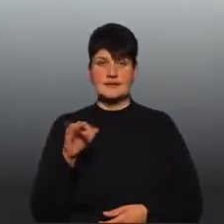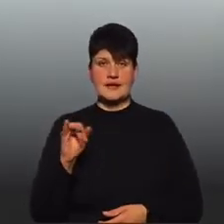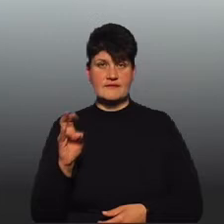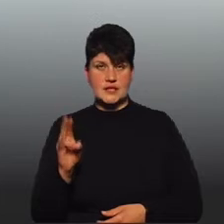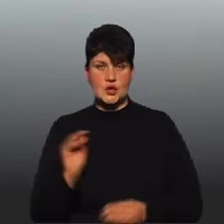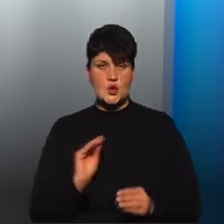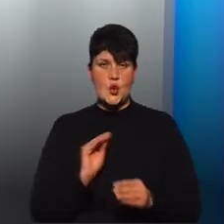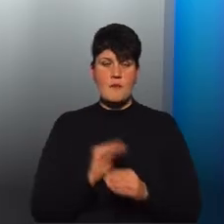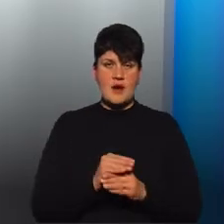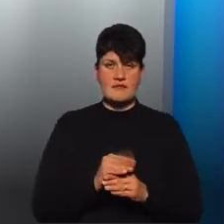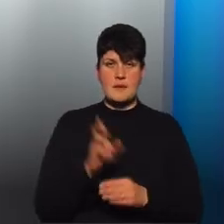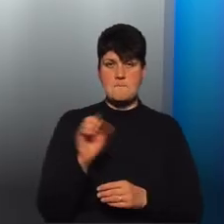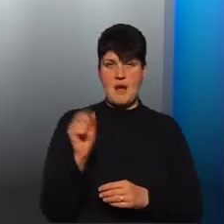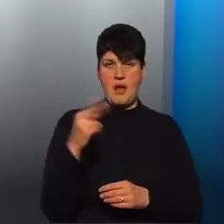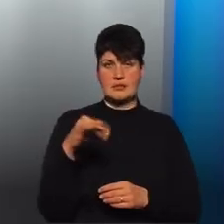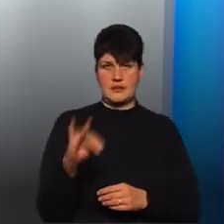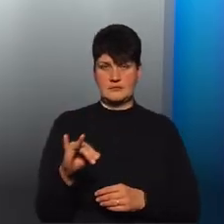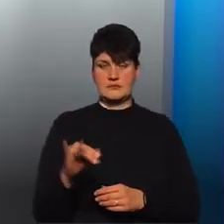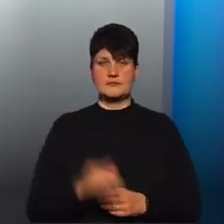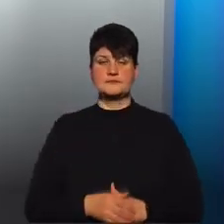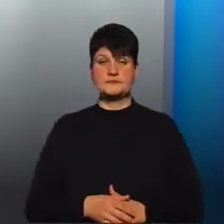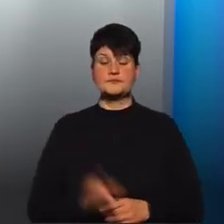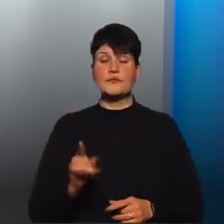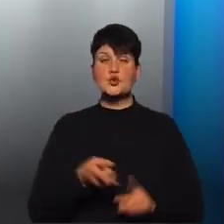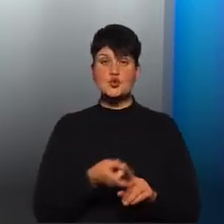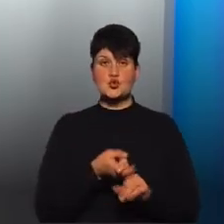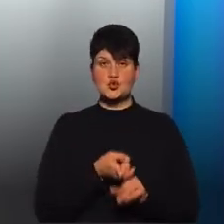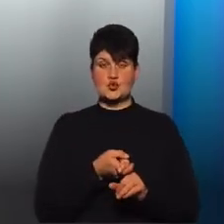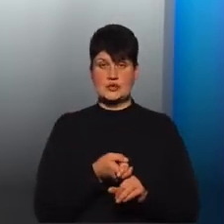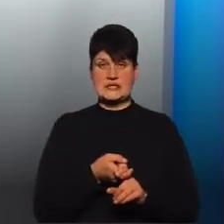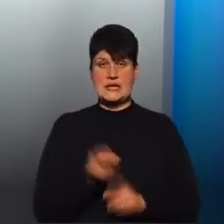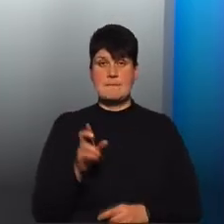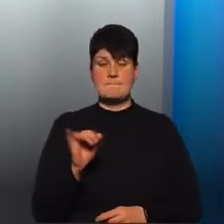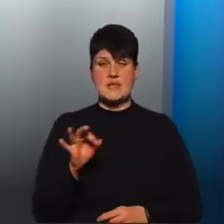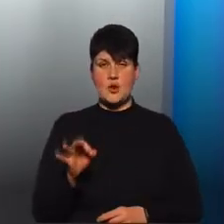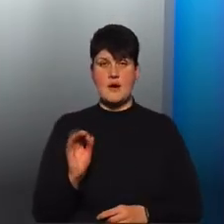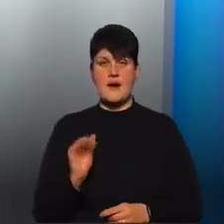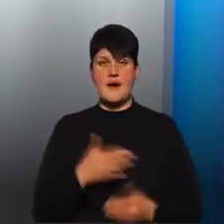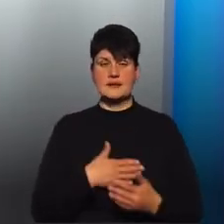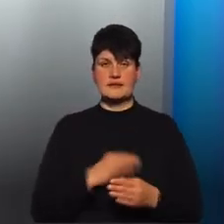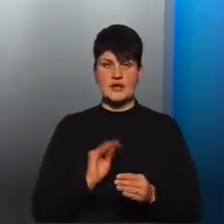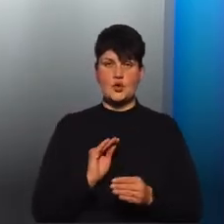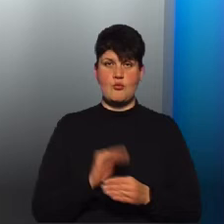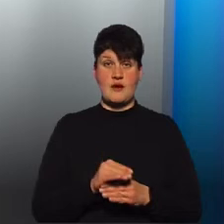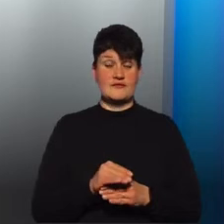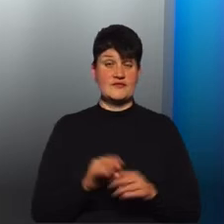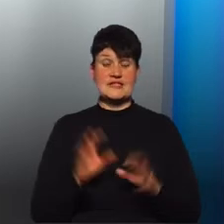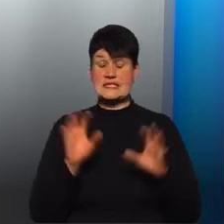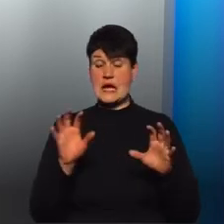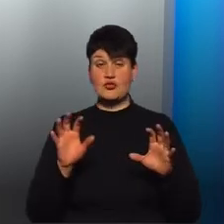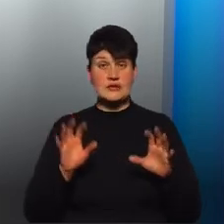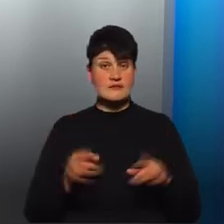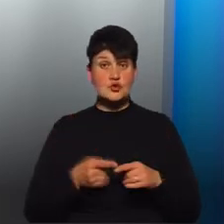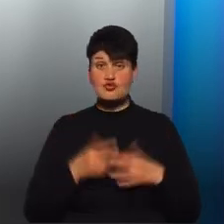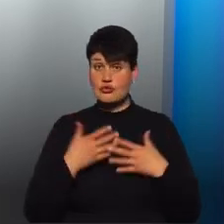гомеопатичні препарати? Дивіться, що стосується біоактивних добавок, взагалі навіть такого визначення в законодавчому полі немає, є